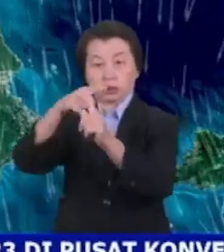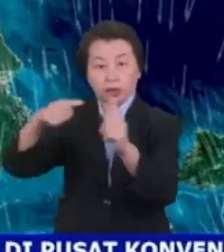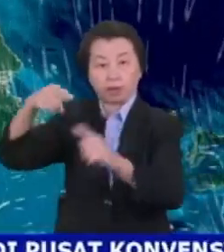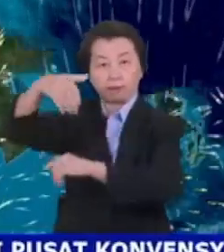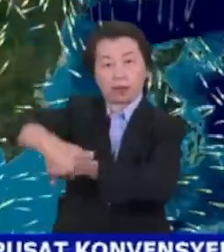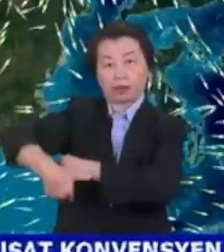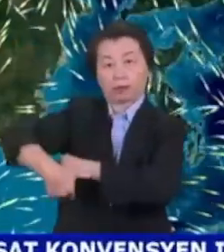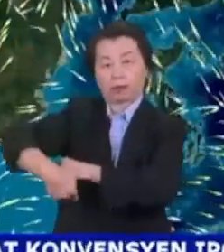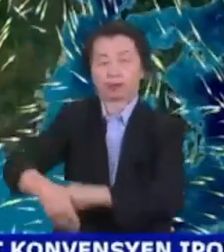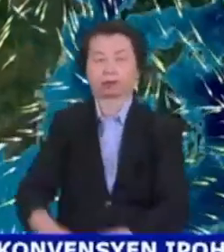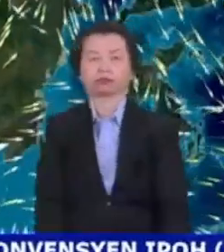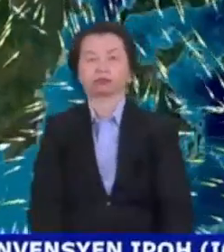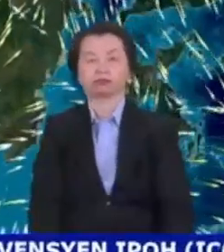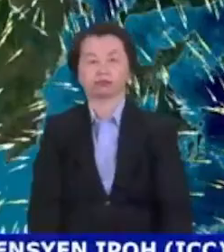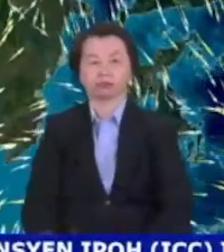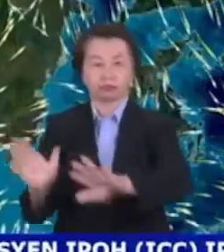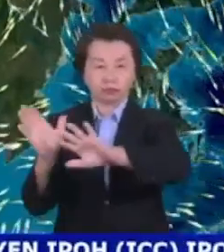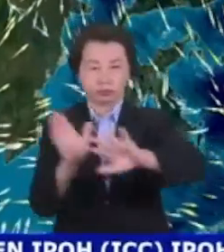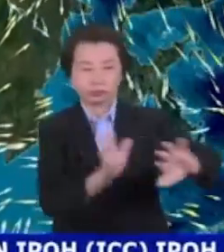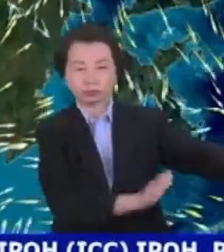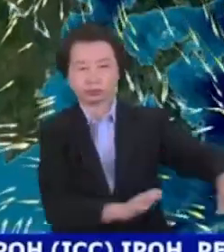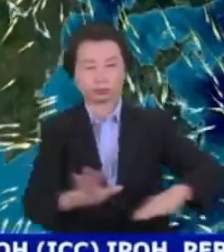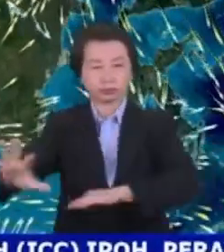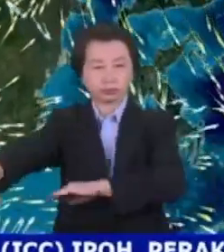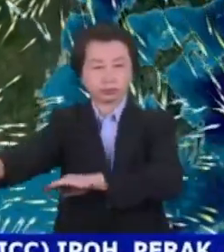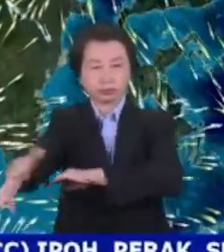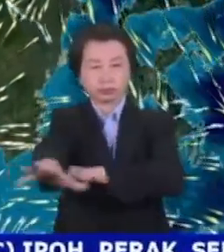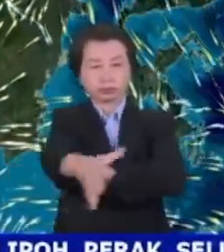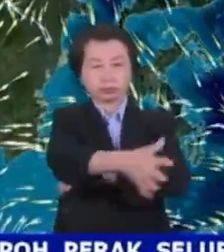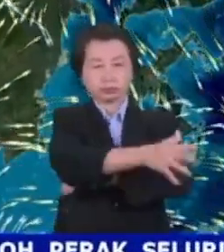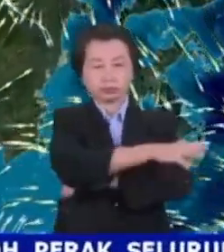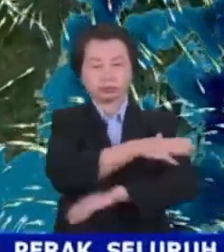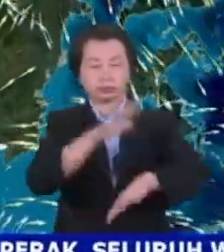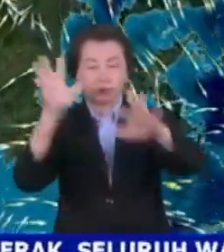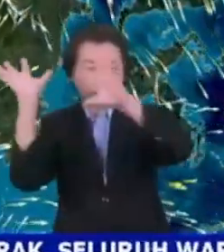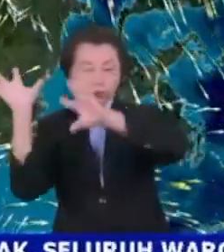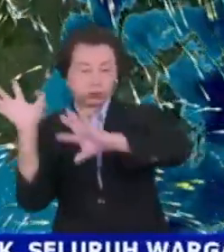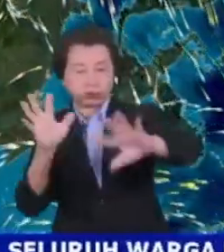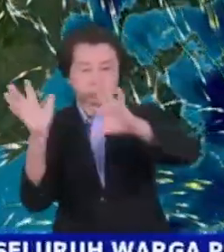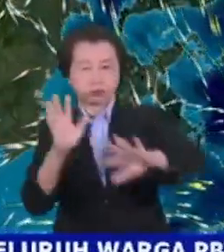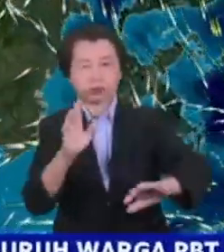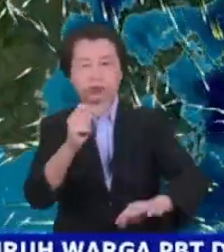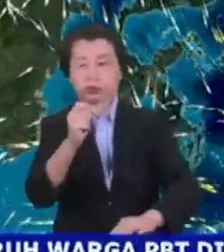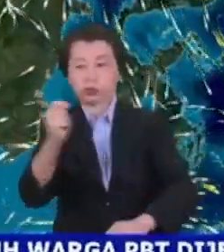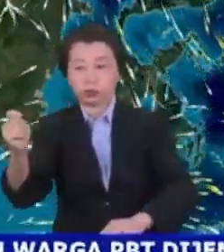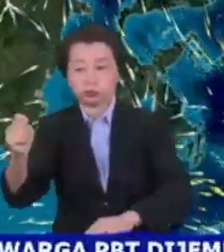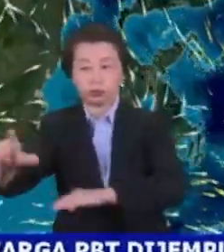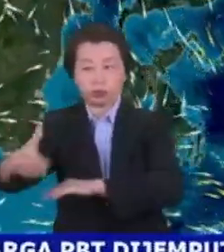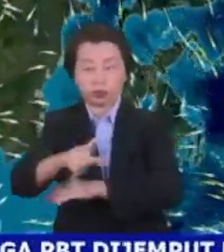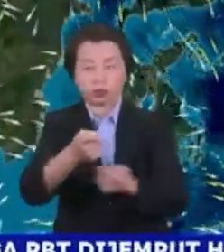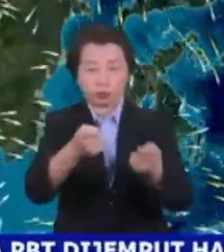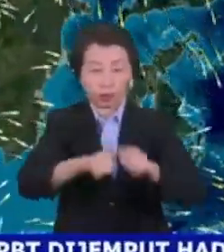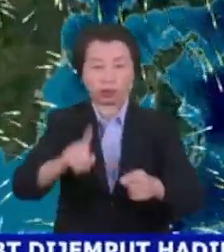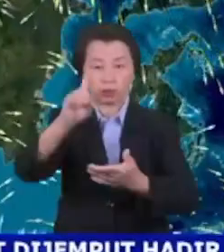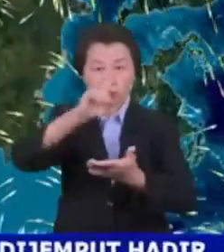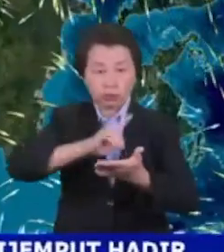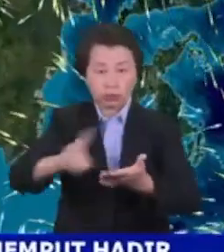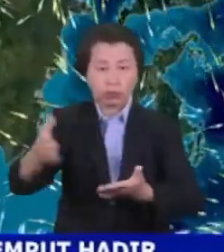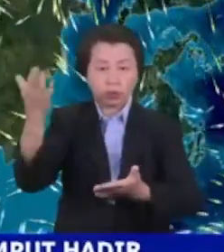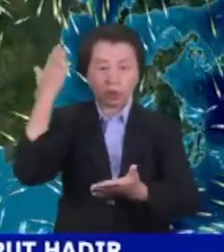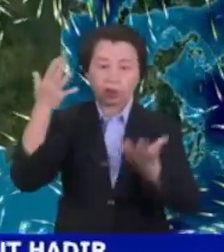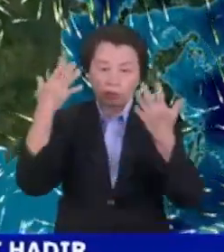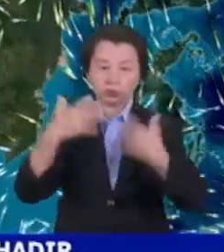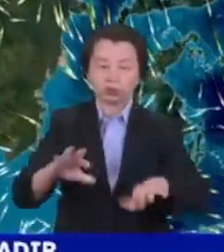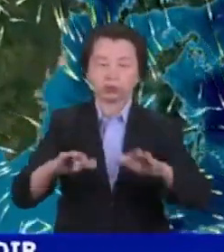nanti. Untuk keadaan di sekitar kawasan perairan negara pula, luruan angin monsun daripada timur laut yang berlaku sejak seminggu lepas kini sudah